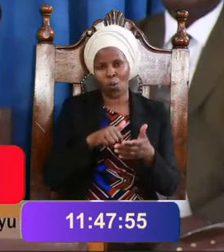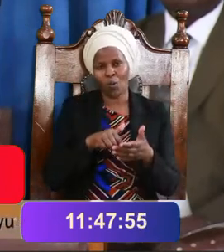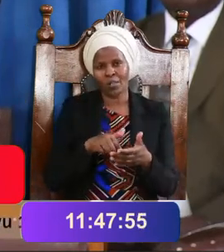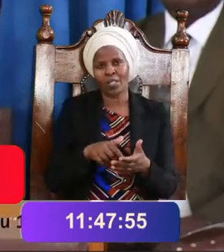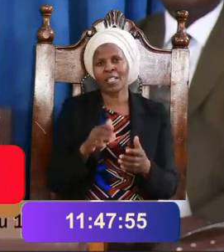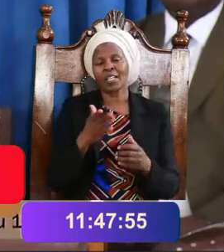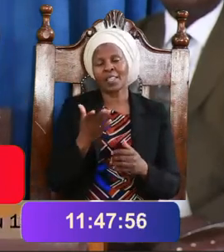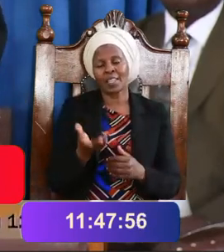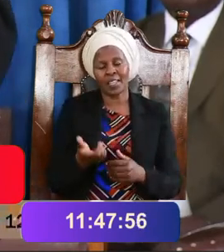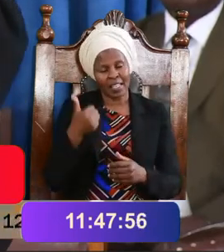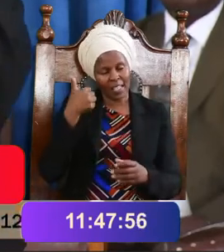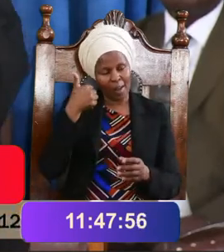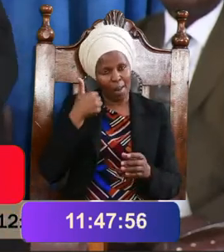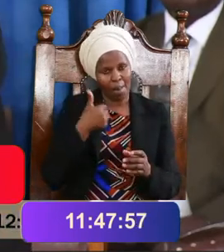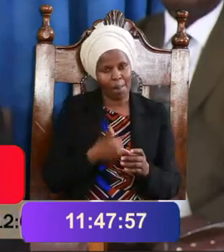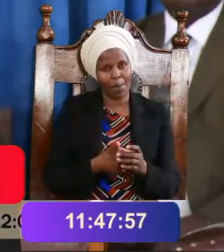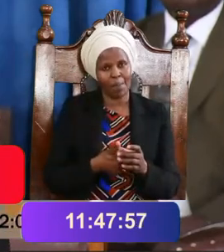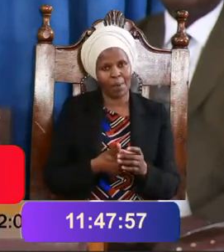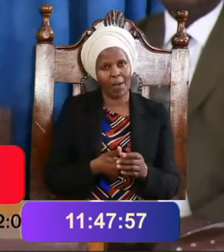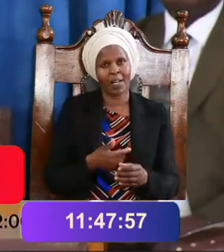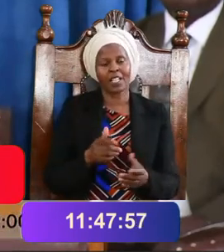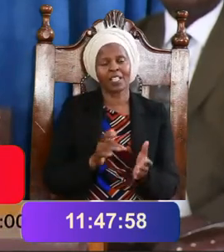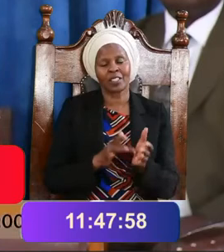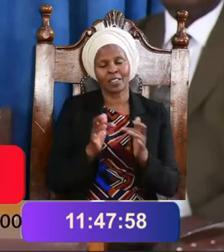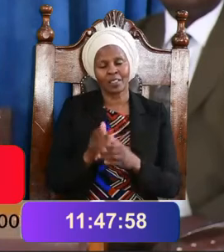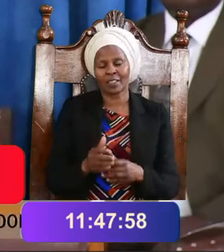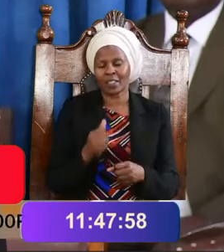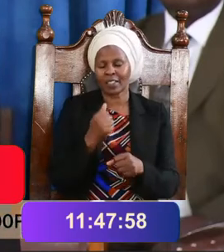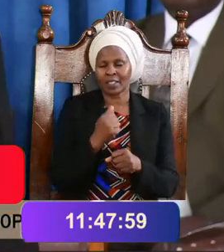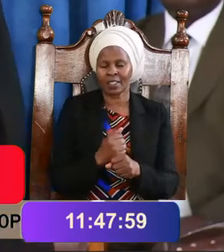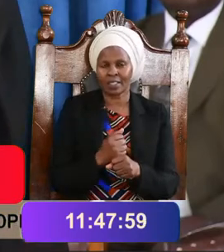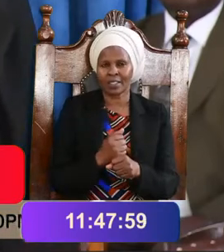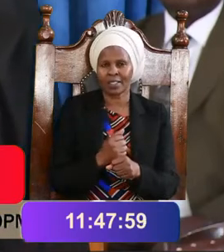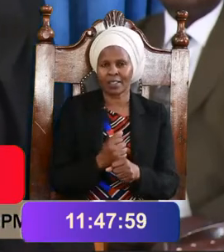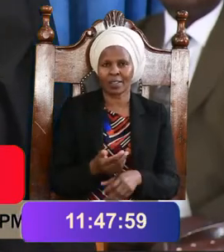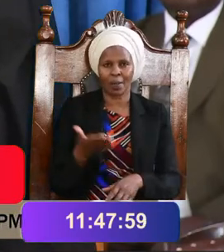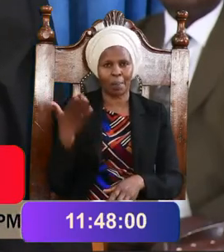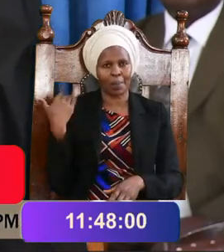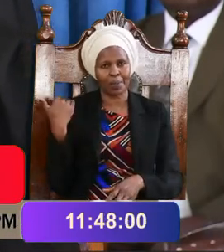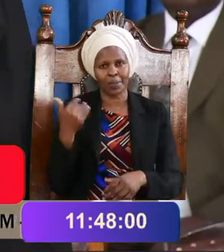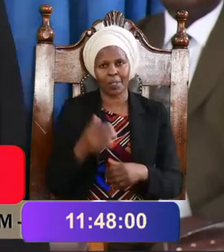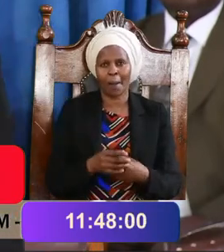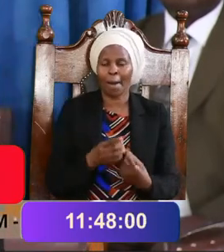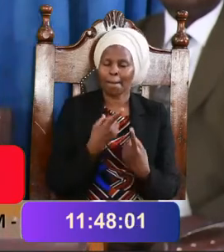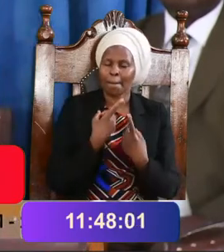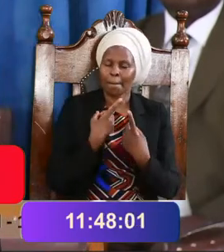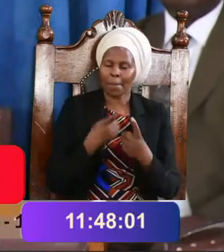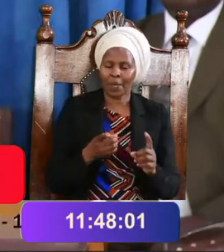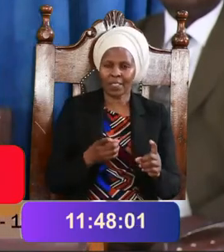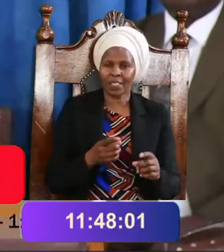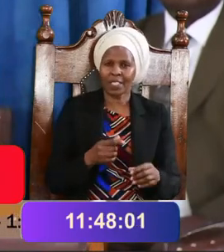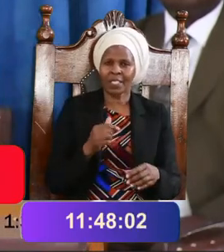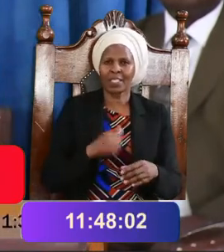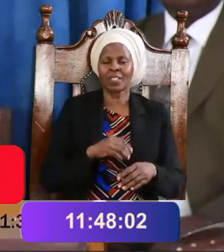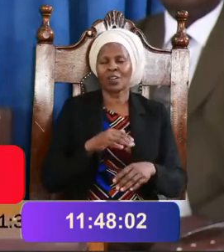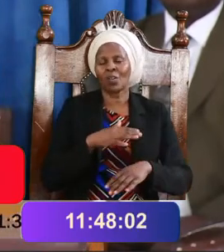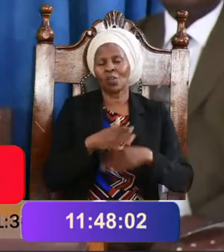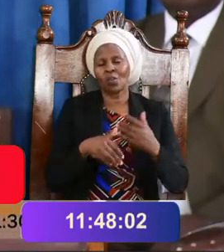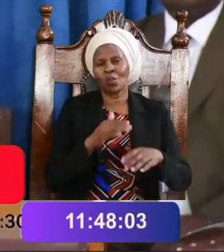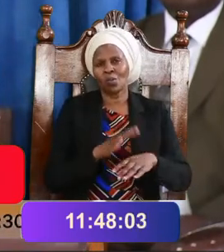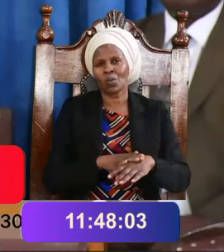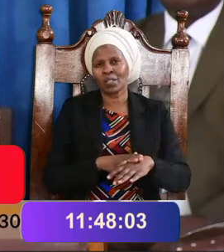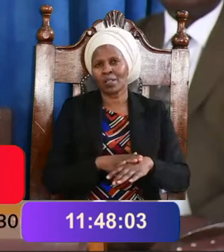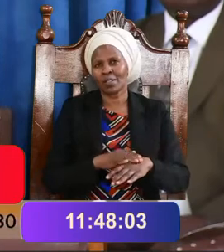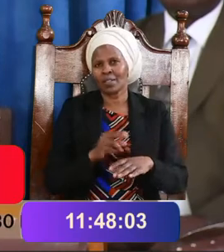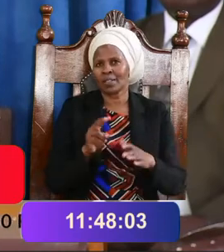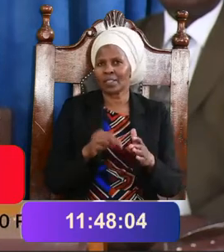watu wanakumbuka alikuwa amewafanyia watu. Lakini kwa wema wote aliofanya,